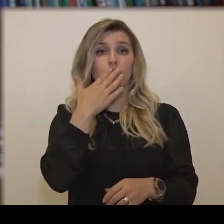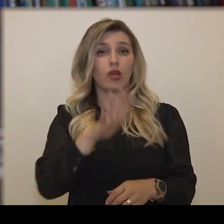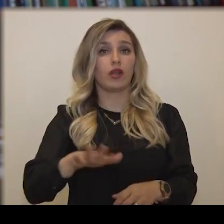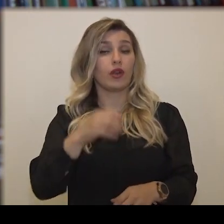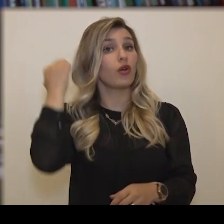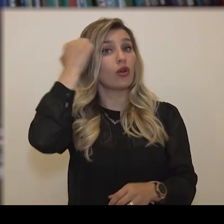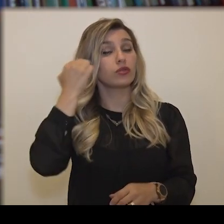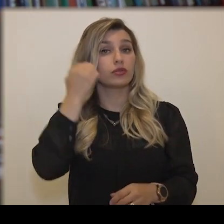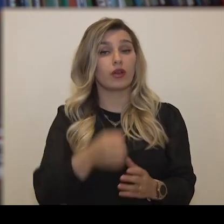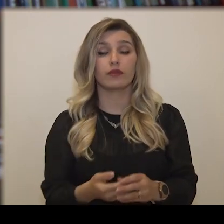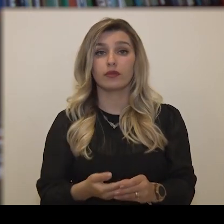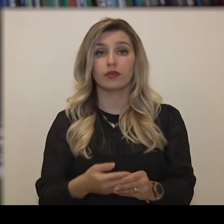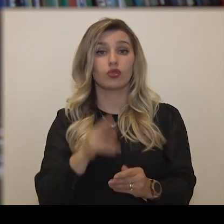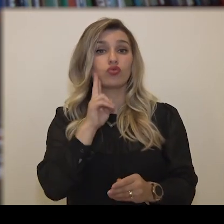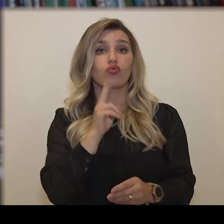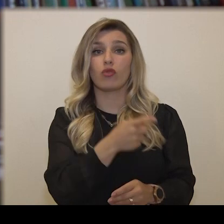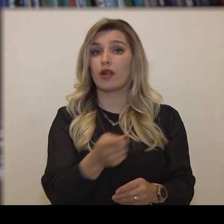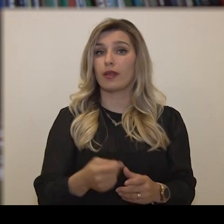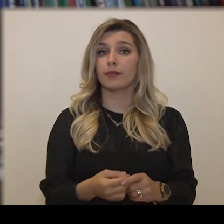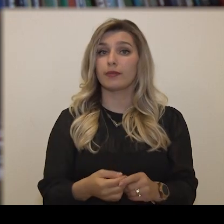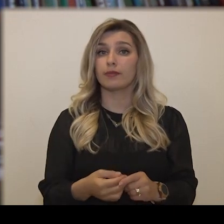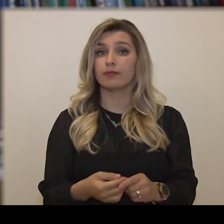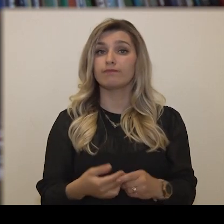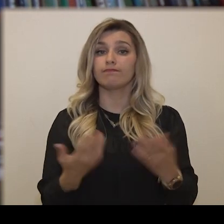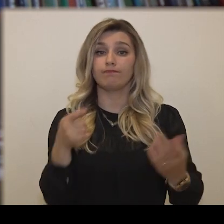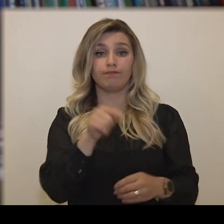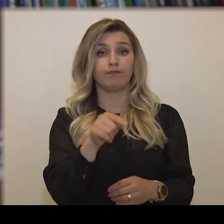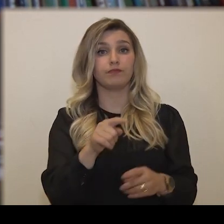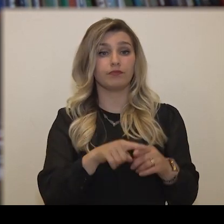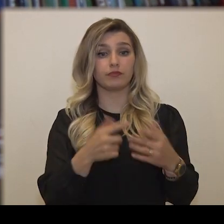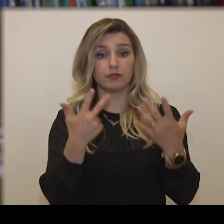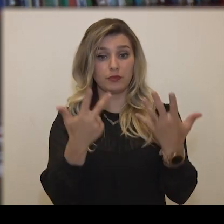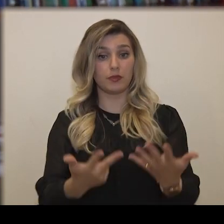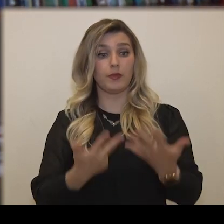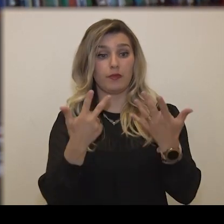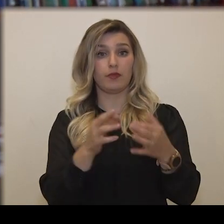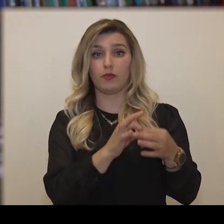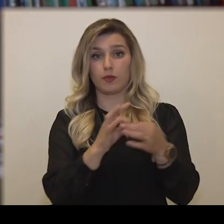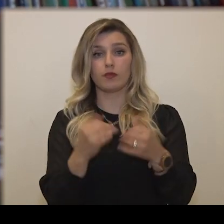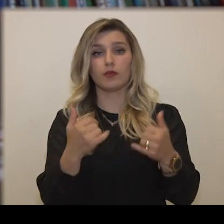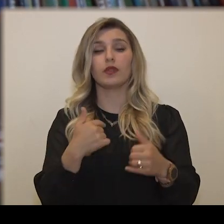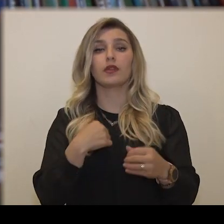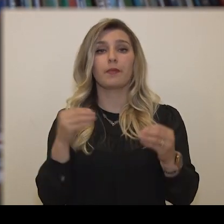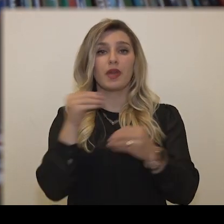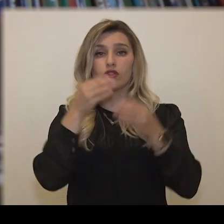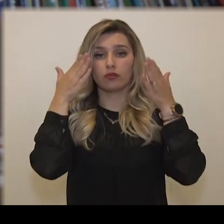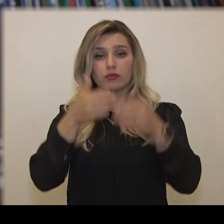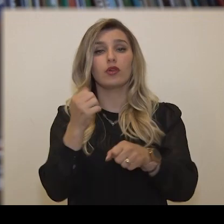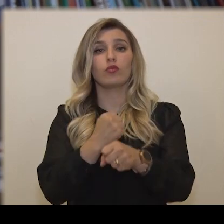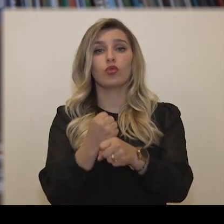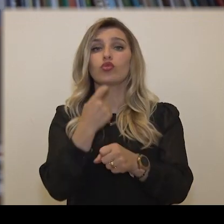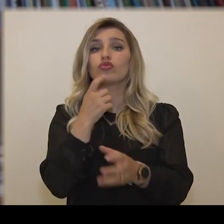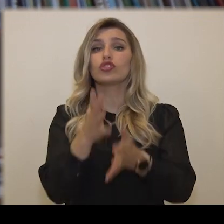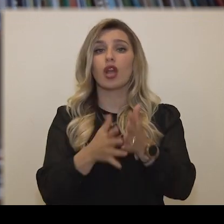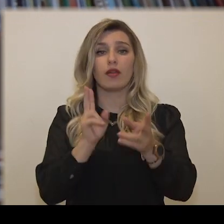arsim për nxënësit e shurdhër, që tek viteve të fundit ne kemi fillu të investojnë shumë në gjuhën e shenjave të